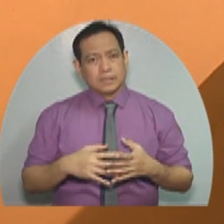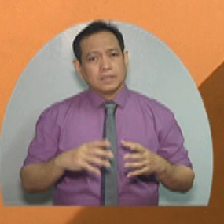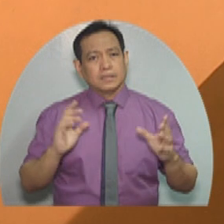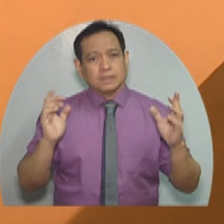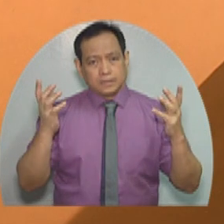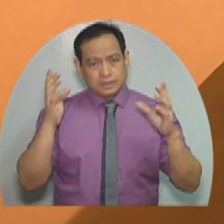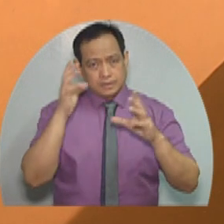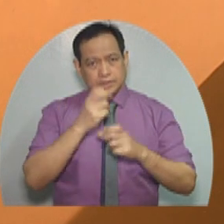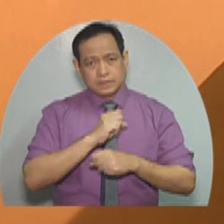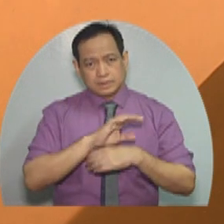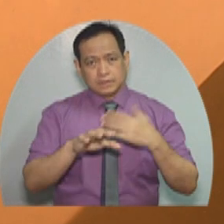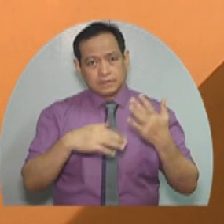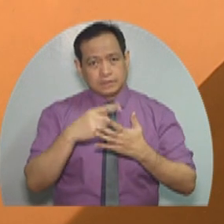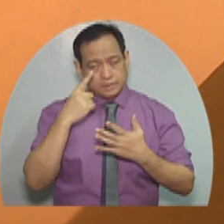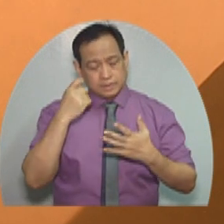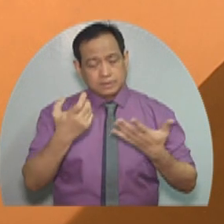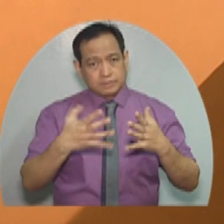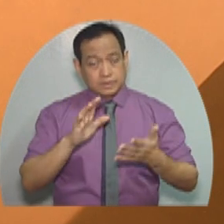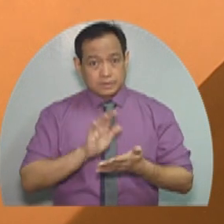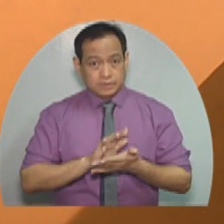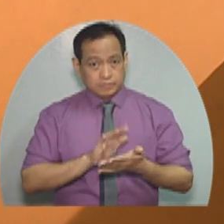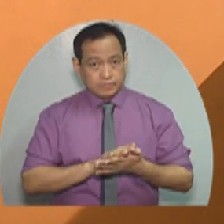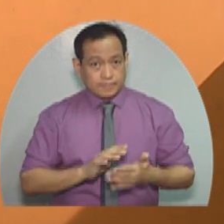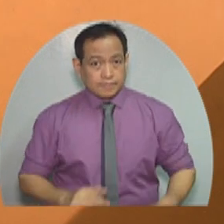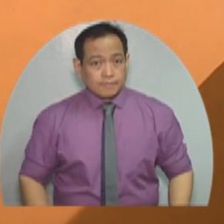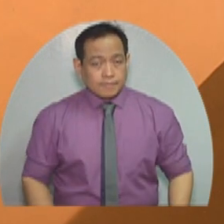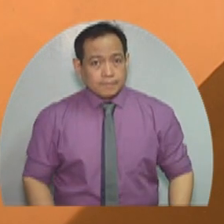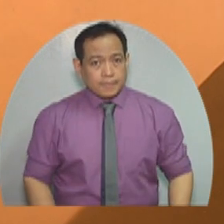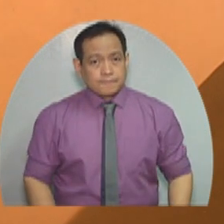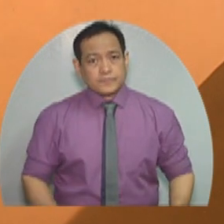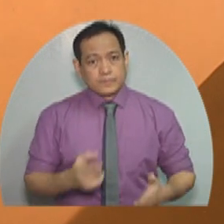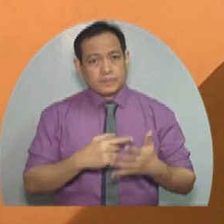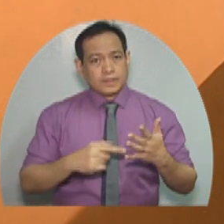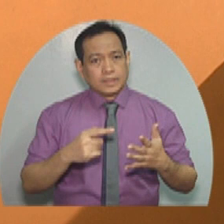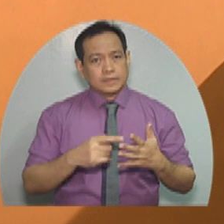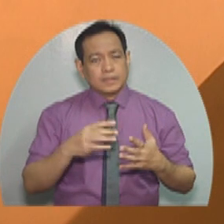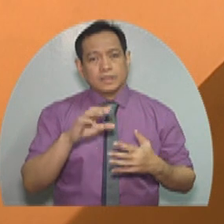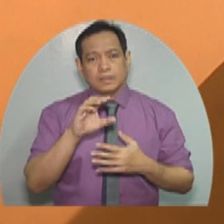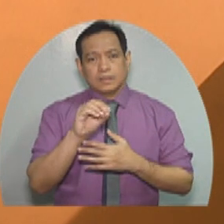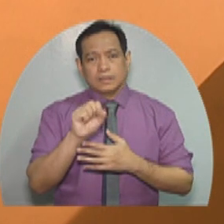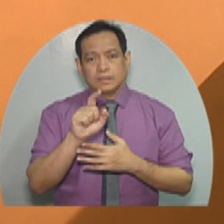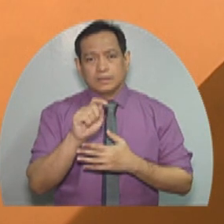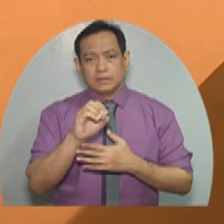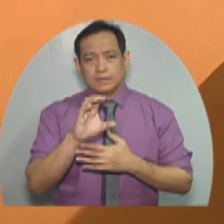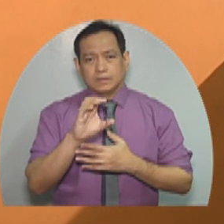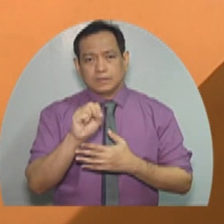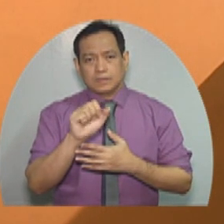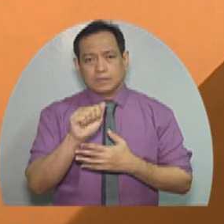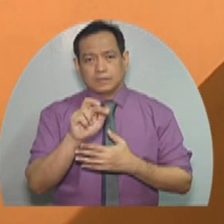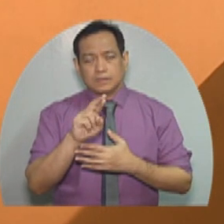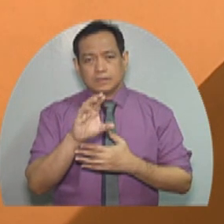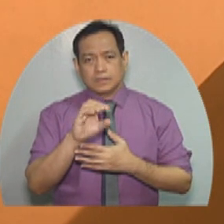kanyang mga pangarap na makatapos sa kanyang pag-aaral. Samantala, alamin natin yung sakit niya,